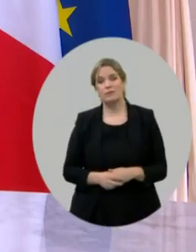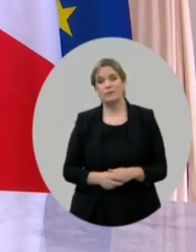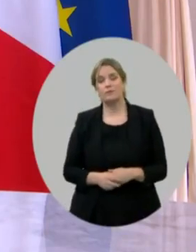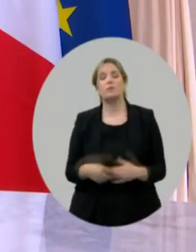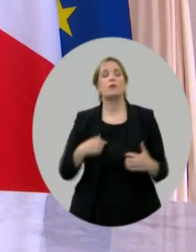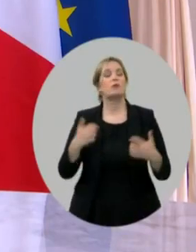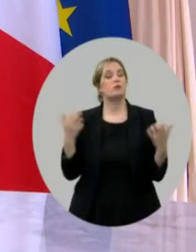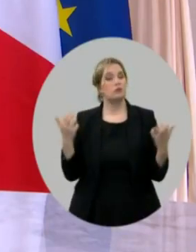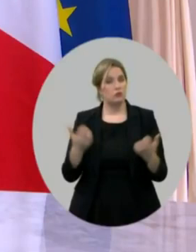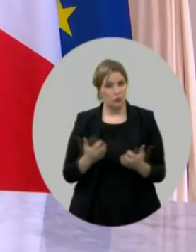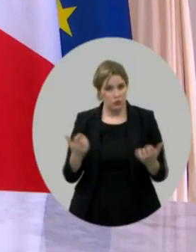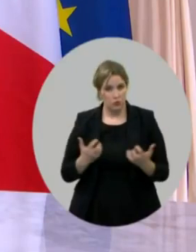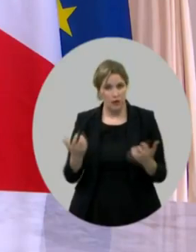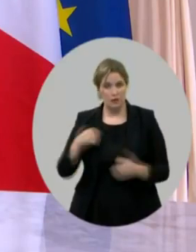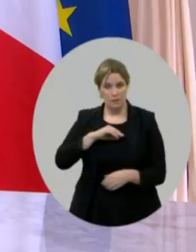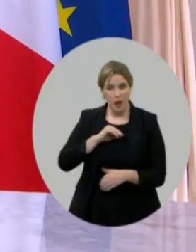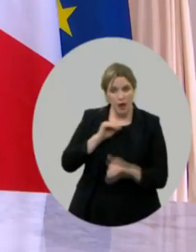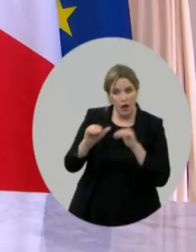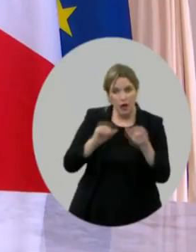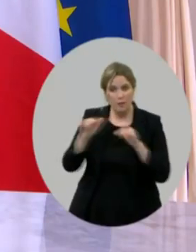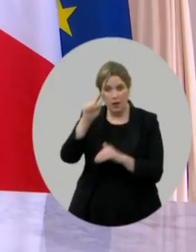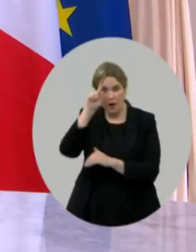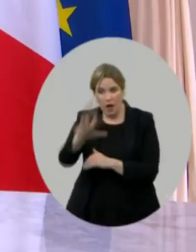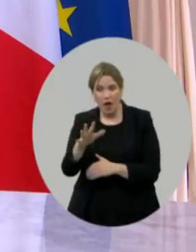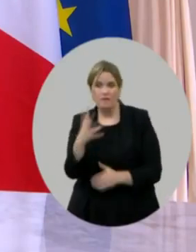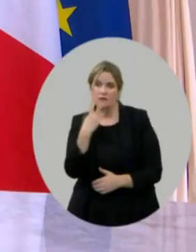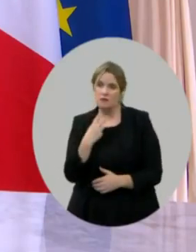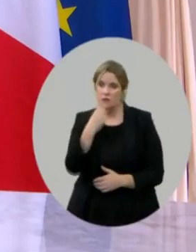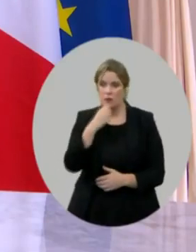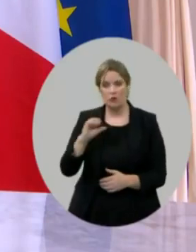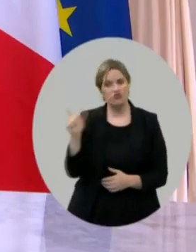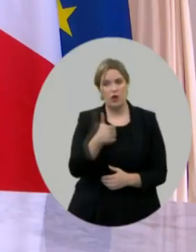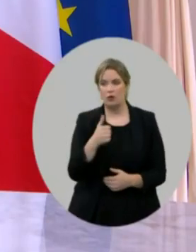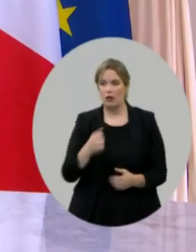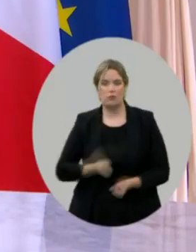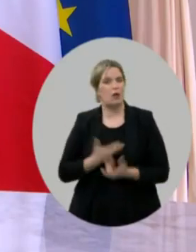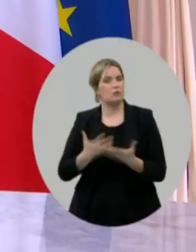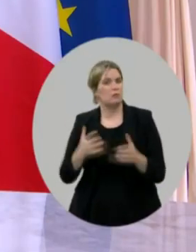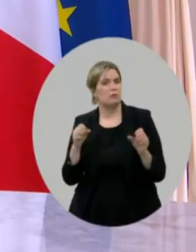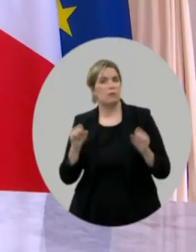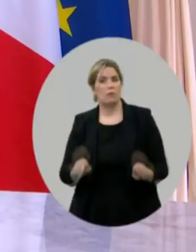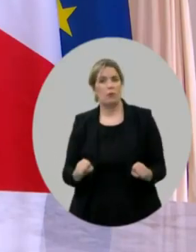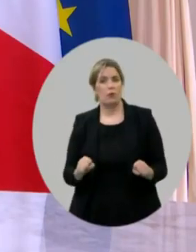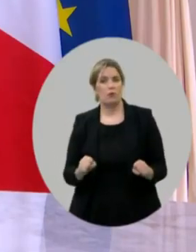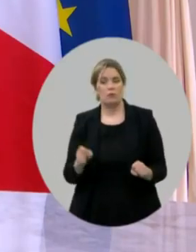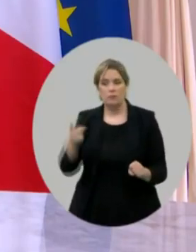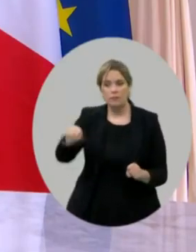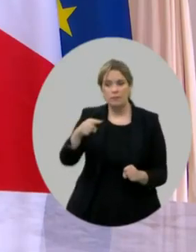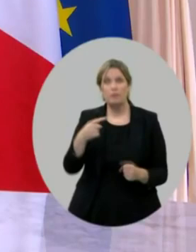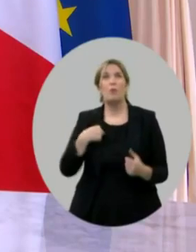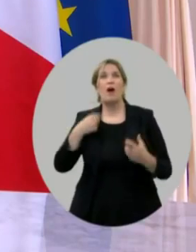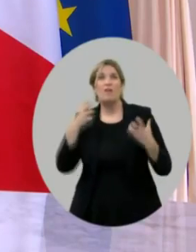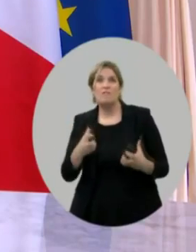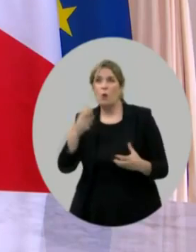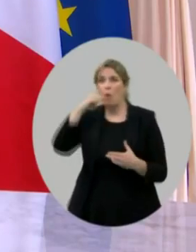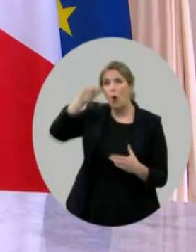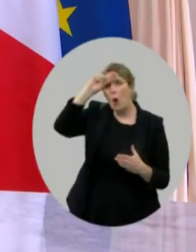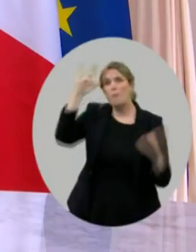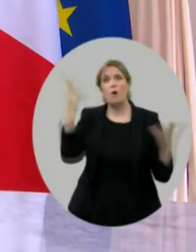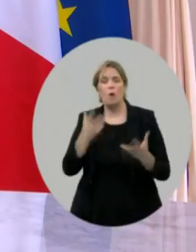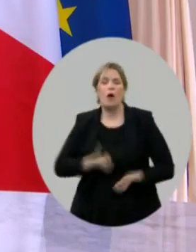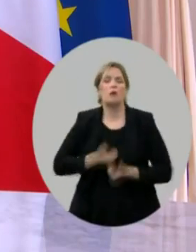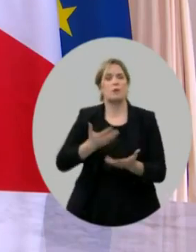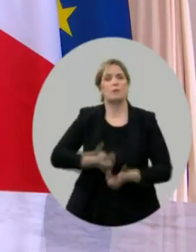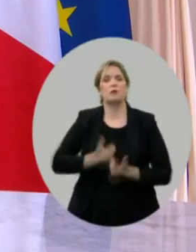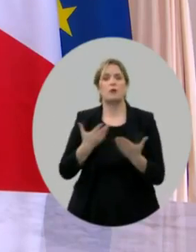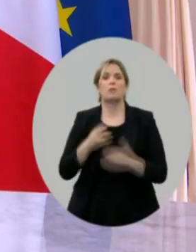que par ces consultations citoyennes, vous puissiez vous exprimer, dire ce que vous voulez pour l'Europe quelques